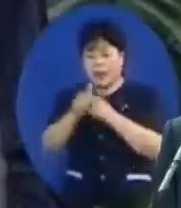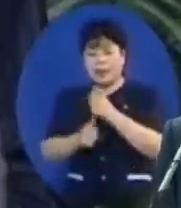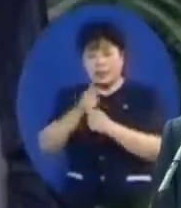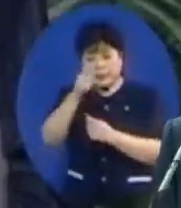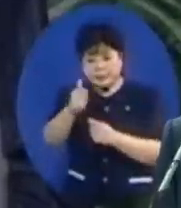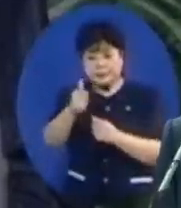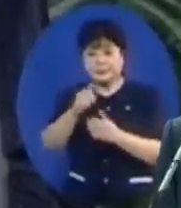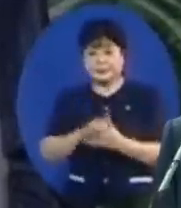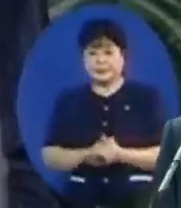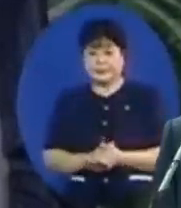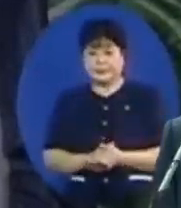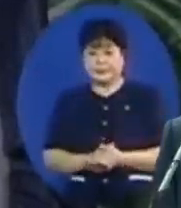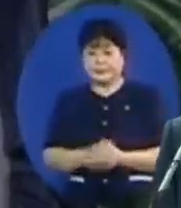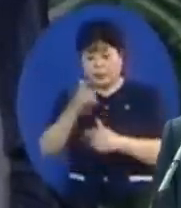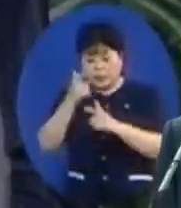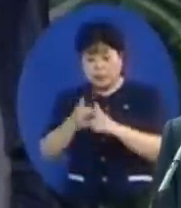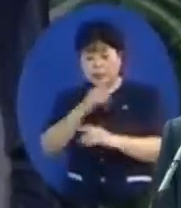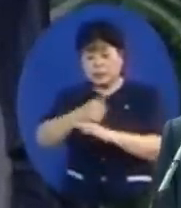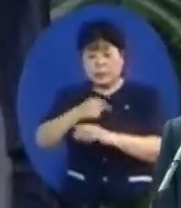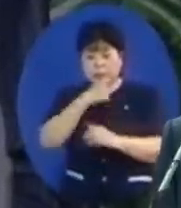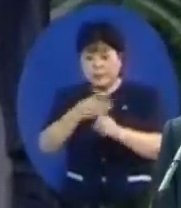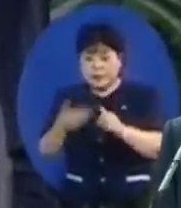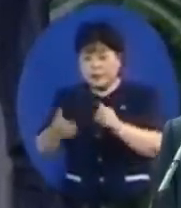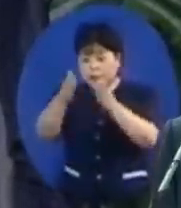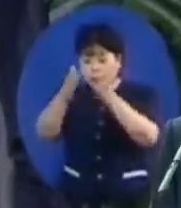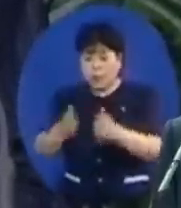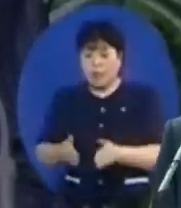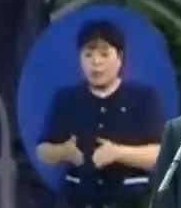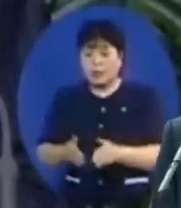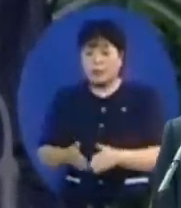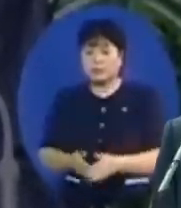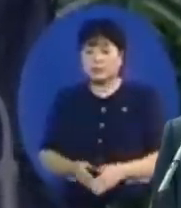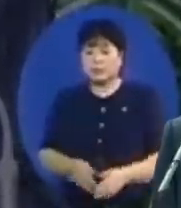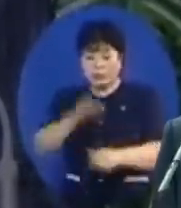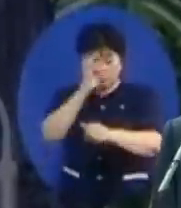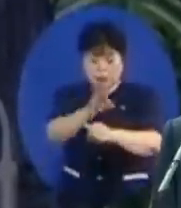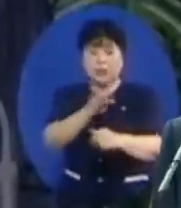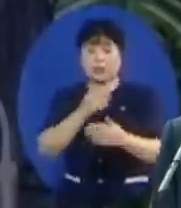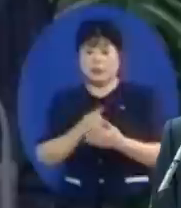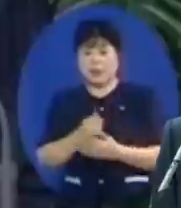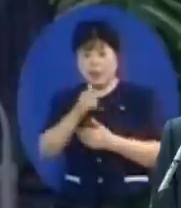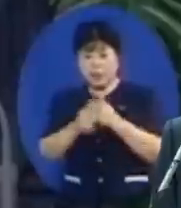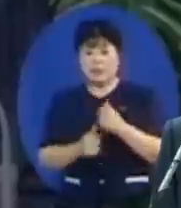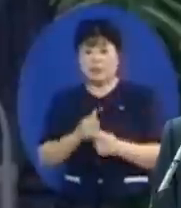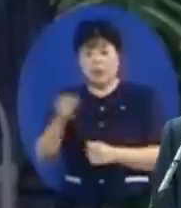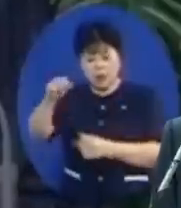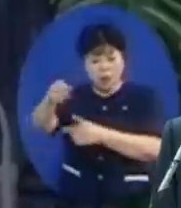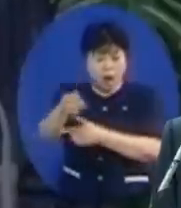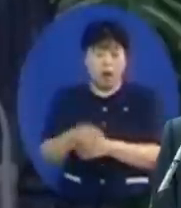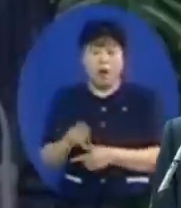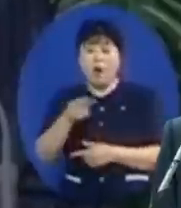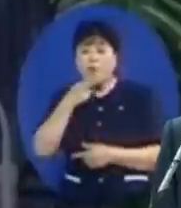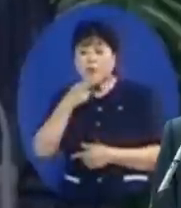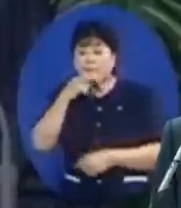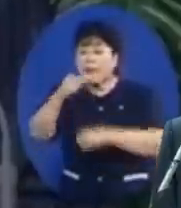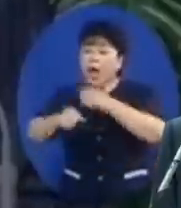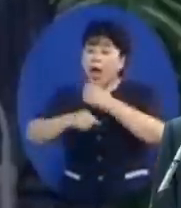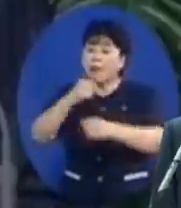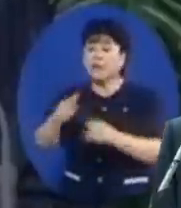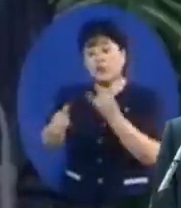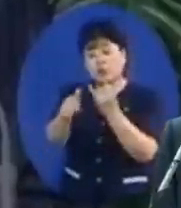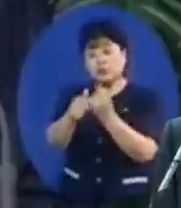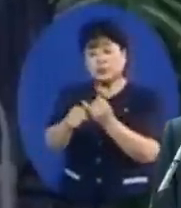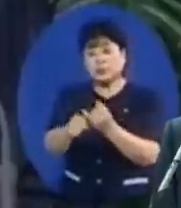하나님은 예수 그리스도의 피를 통해서 우리를 값주고 샀기 때문에 하나님은 허락 없이 마음대로 아무리 부부가